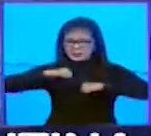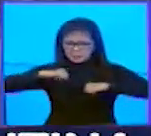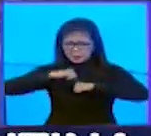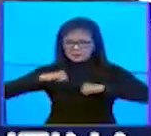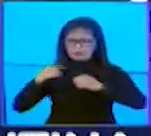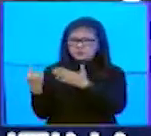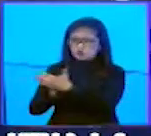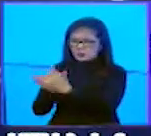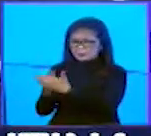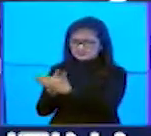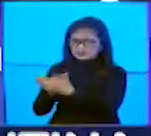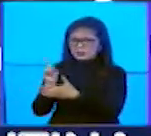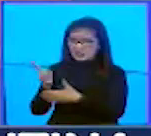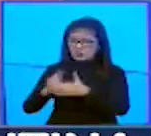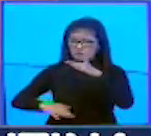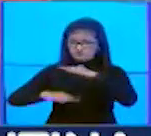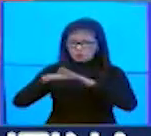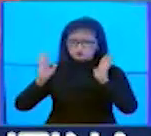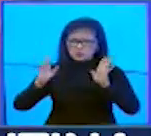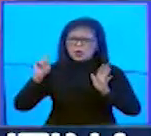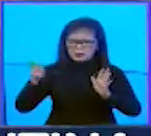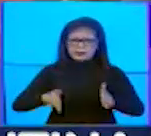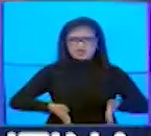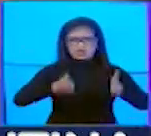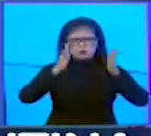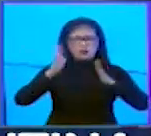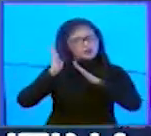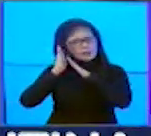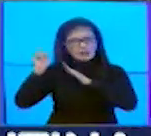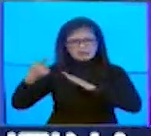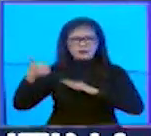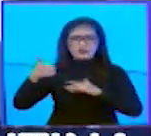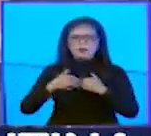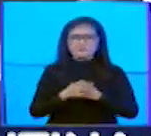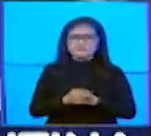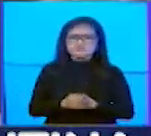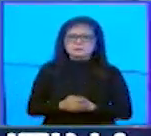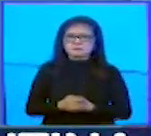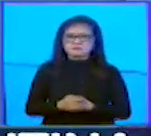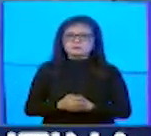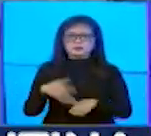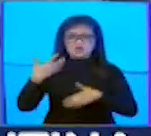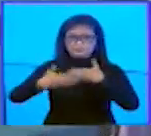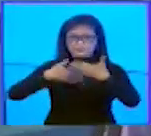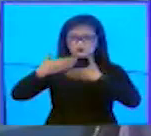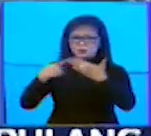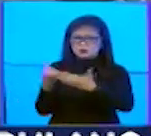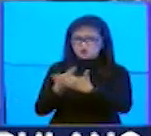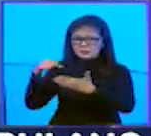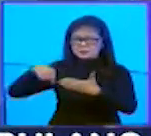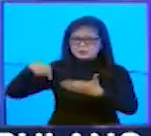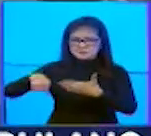tentu akan ada hotel yang juga menyiapkan WNI untuk diproses karantina dalam proses karantina ini memang tidak